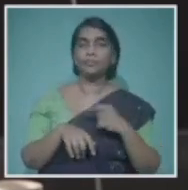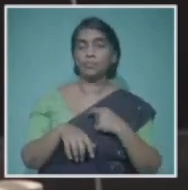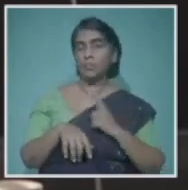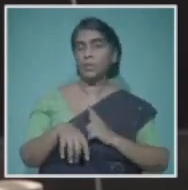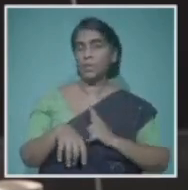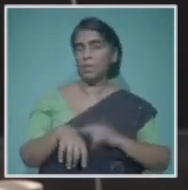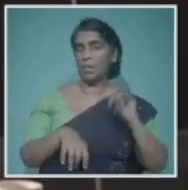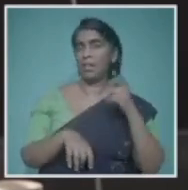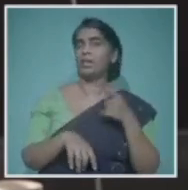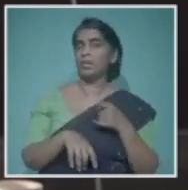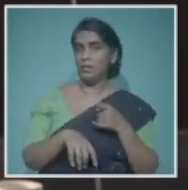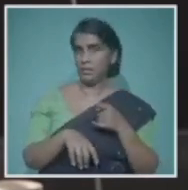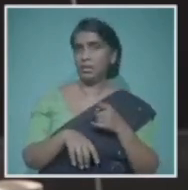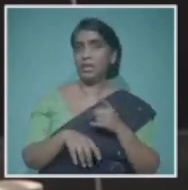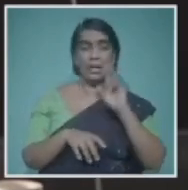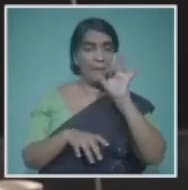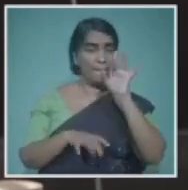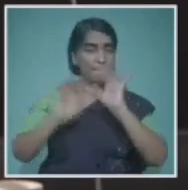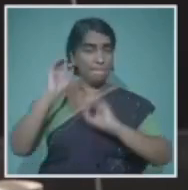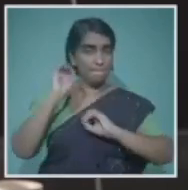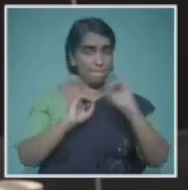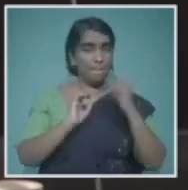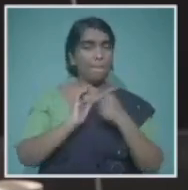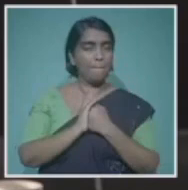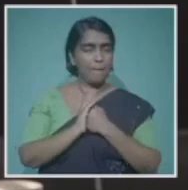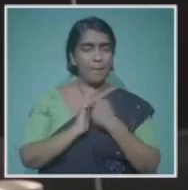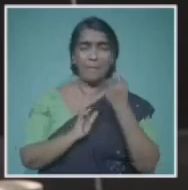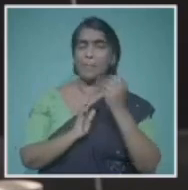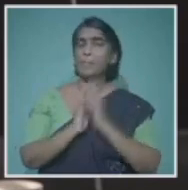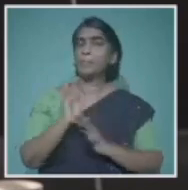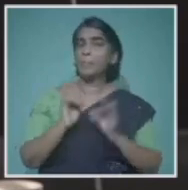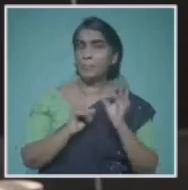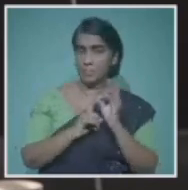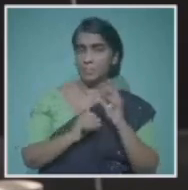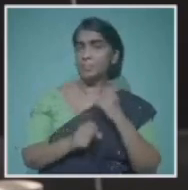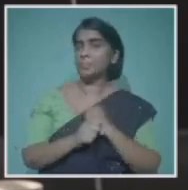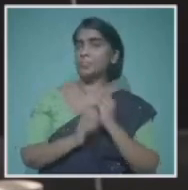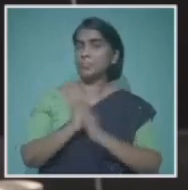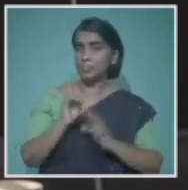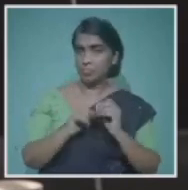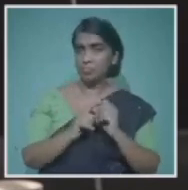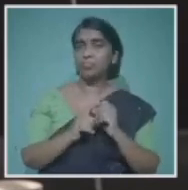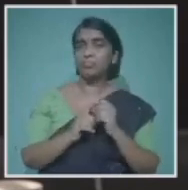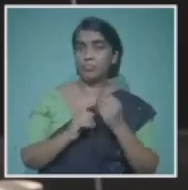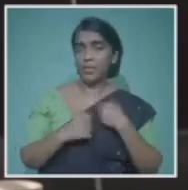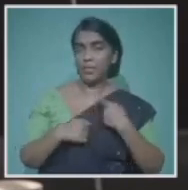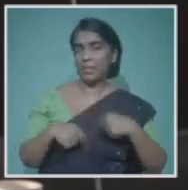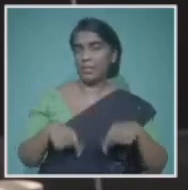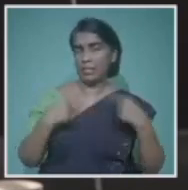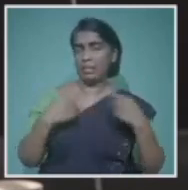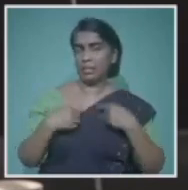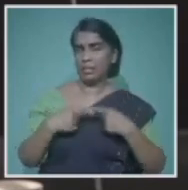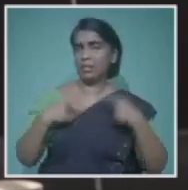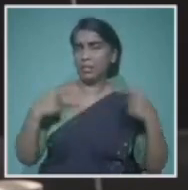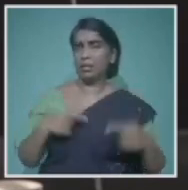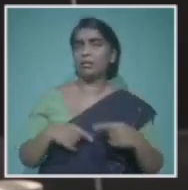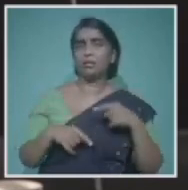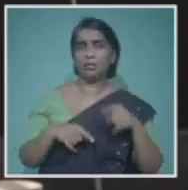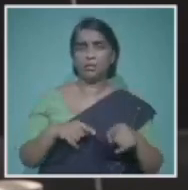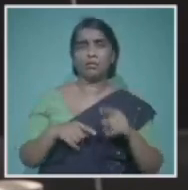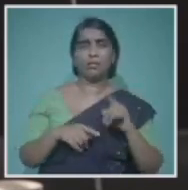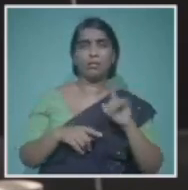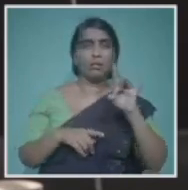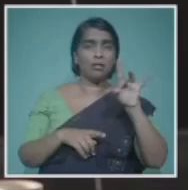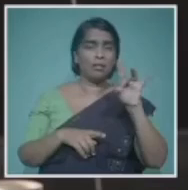අවධානම. 115යි ගරු මුදල් ඇමතිතුමන්ලා රාජ්‍ය ඇමතිතුමන්ලා දෙන්න මගේ තර්කය ක්‍රෙඩිට් රිස්ක් එක තියෙනවා